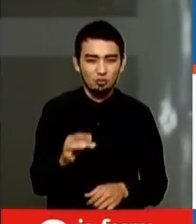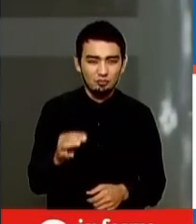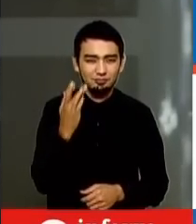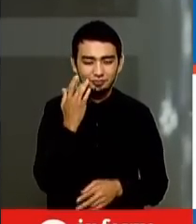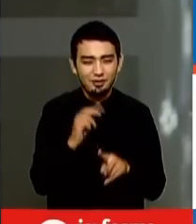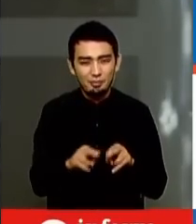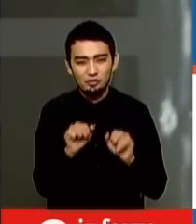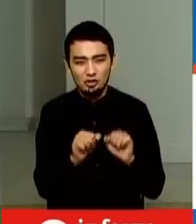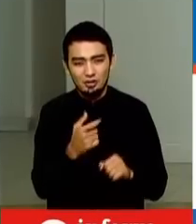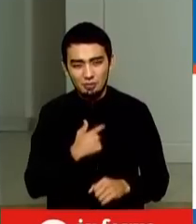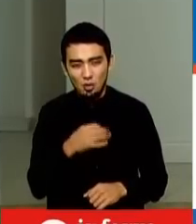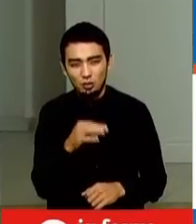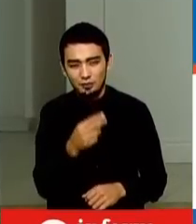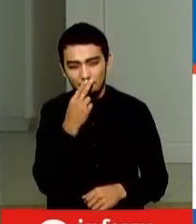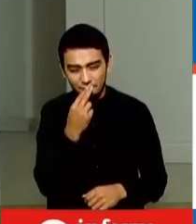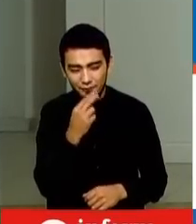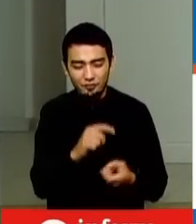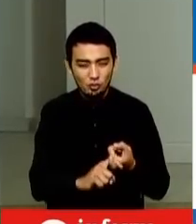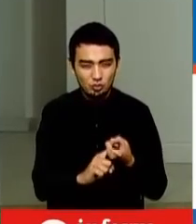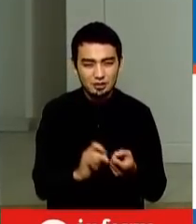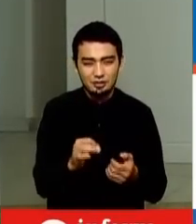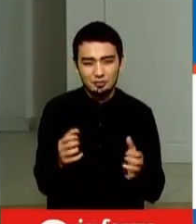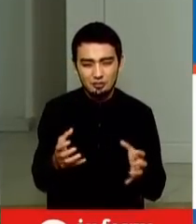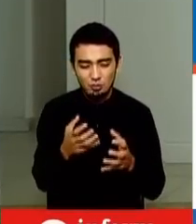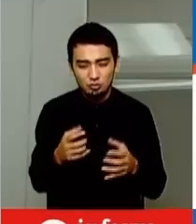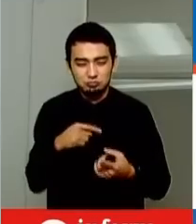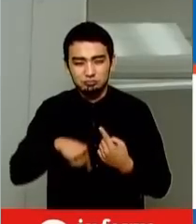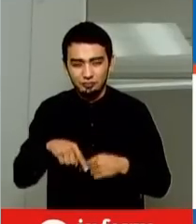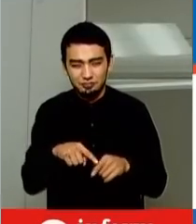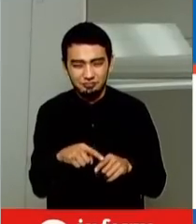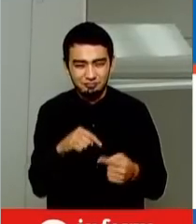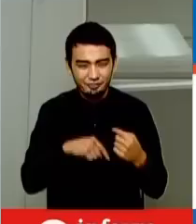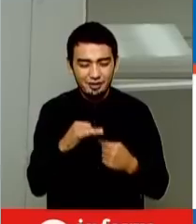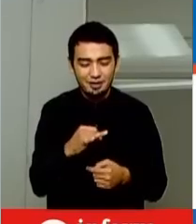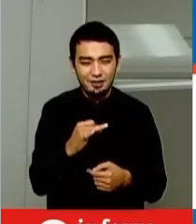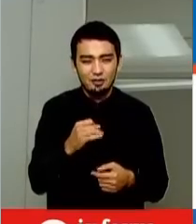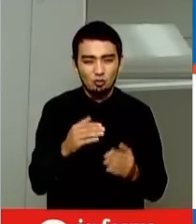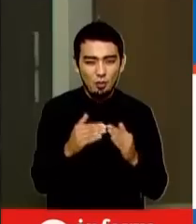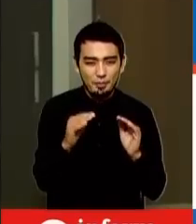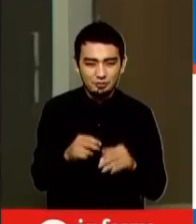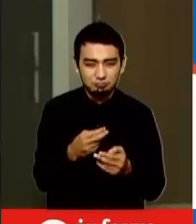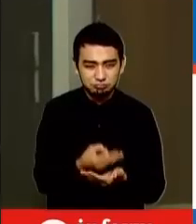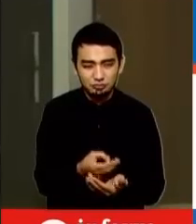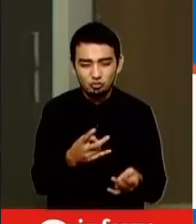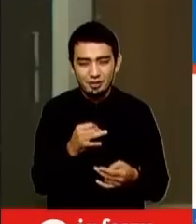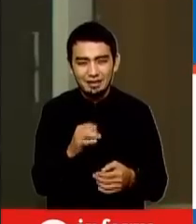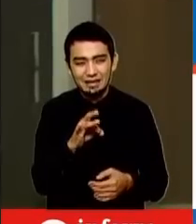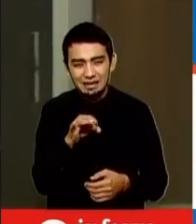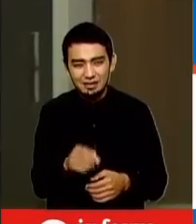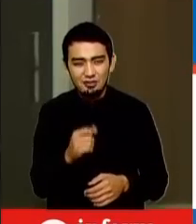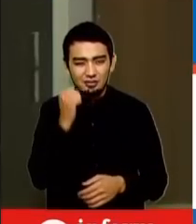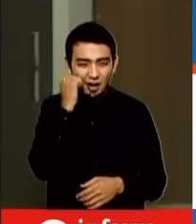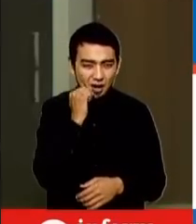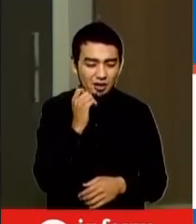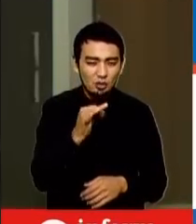к примеру, от вируса гриппа и заботиться об окружающих. Стараться при первых признаках простуды изолироваться дома. В группе риска по-прежнему пожилые и